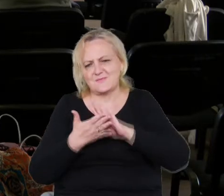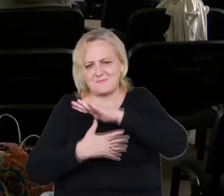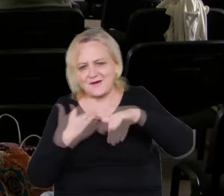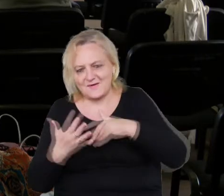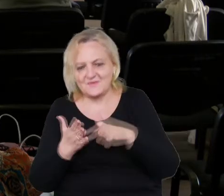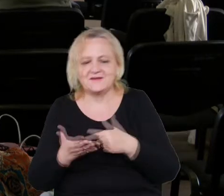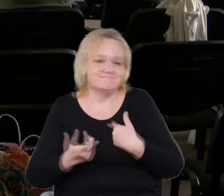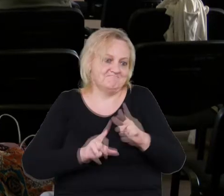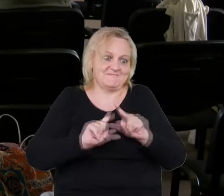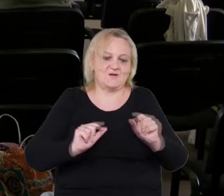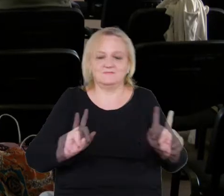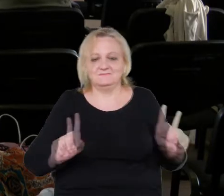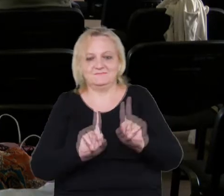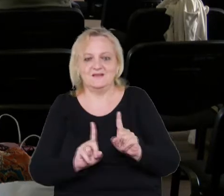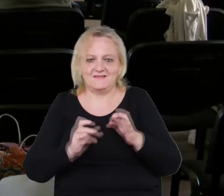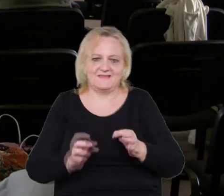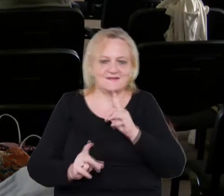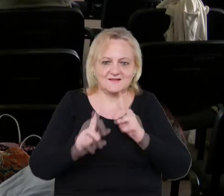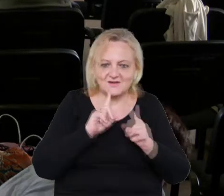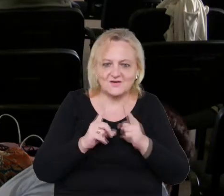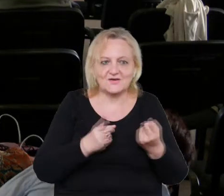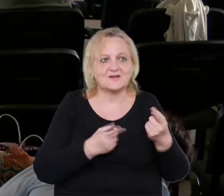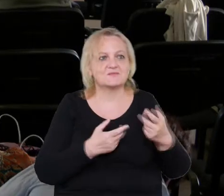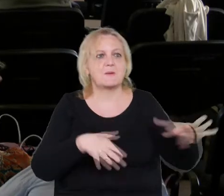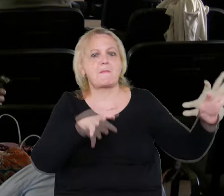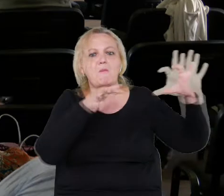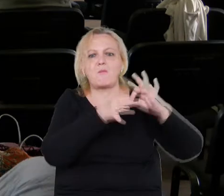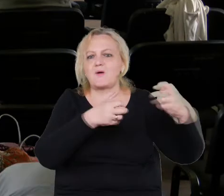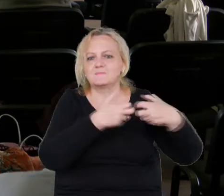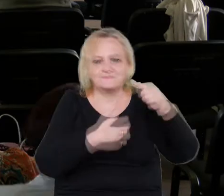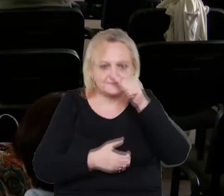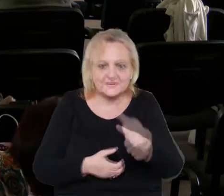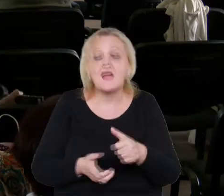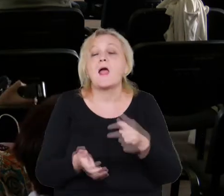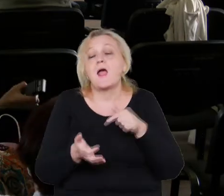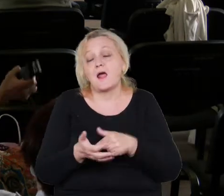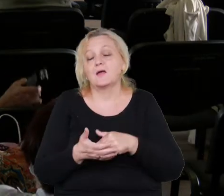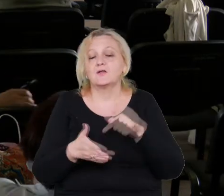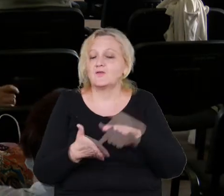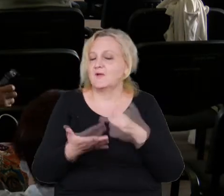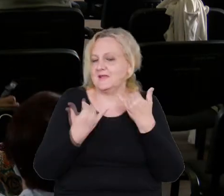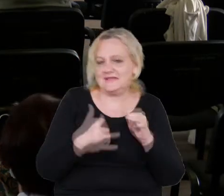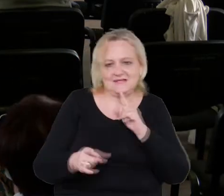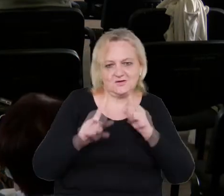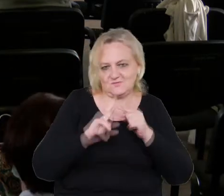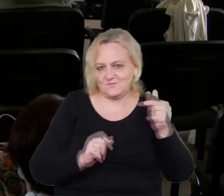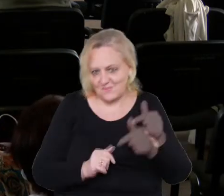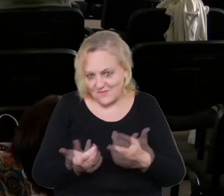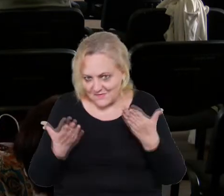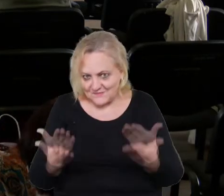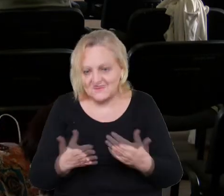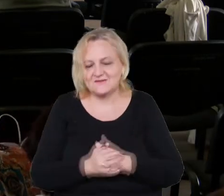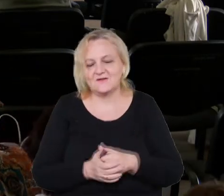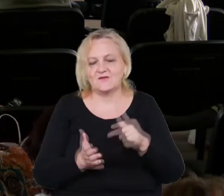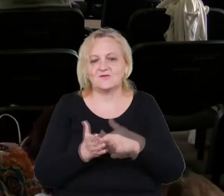na spontanie Kuba to miała być zupełnie inna rozmowa miała